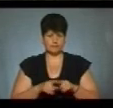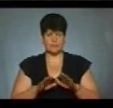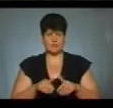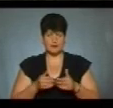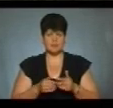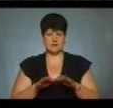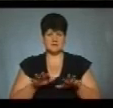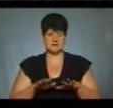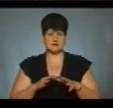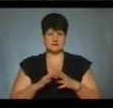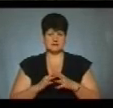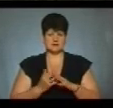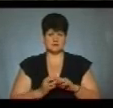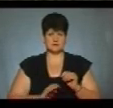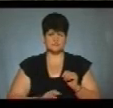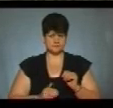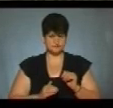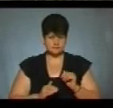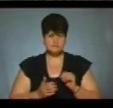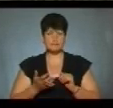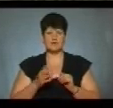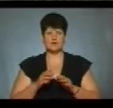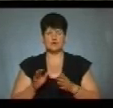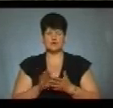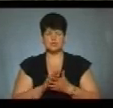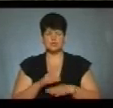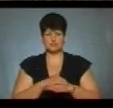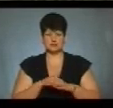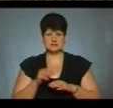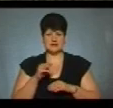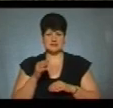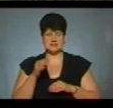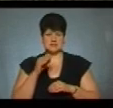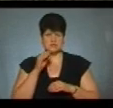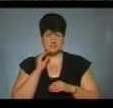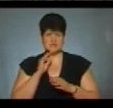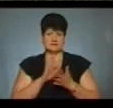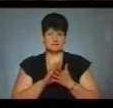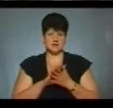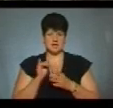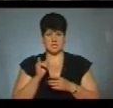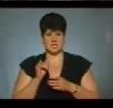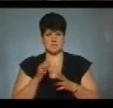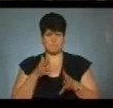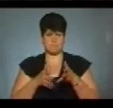місцеві аграрії, жителі села очищують вулицю Тараса Шевченка від сміття та болота.